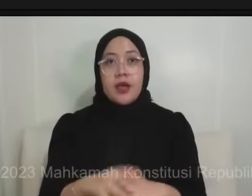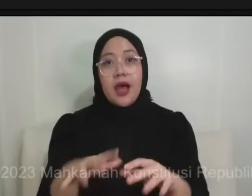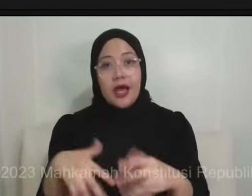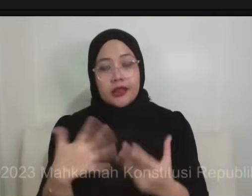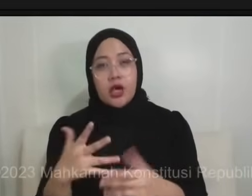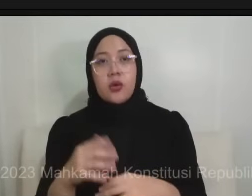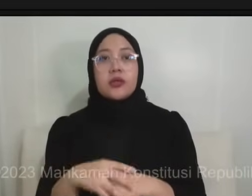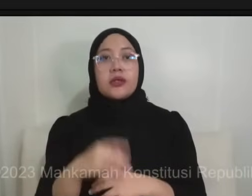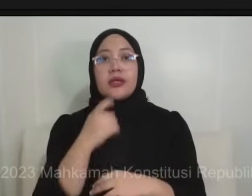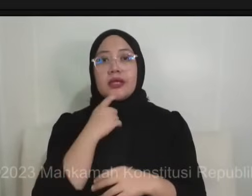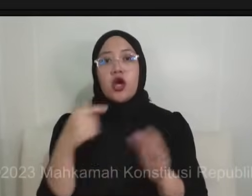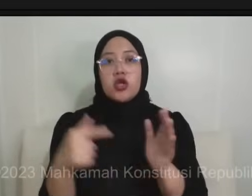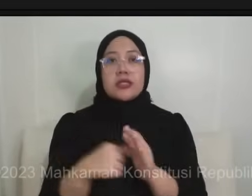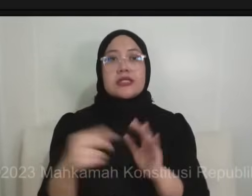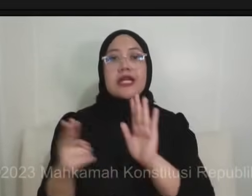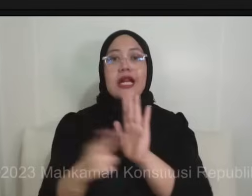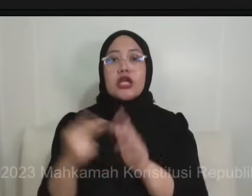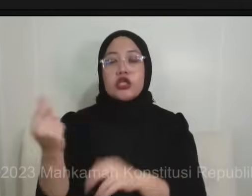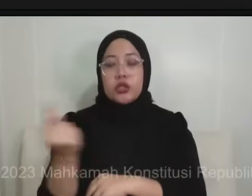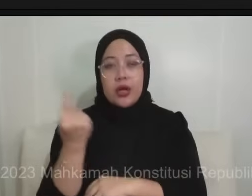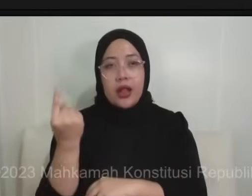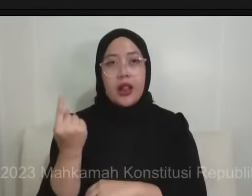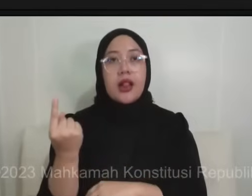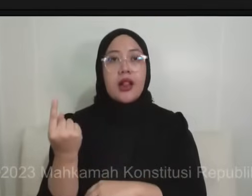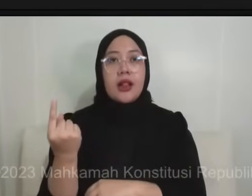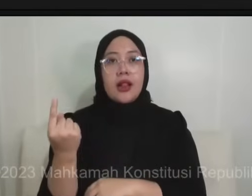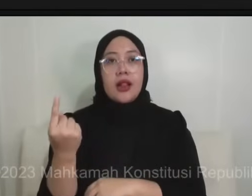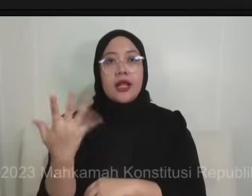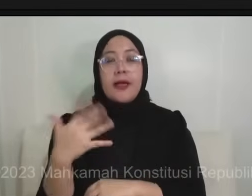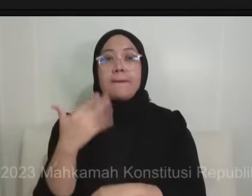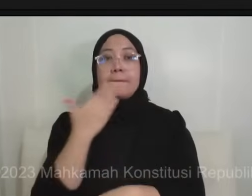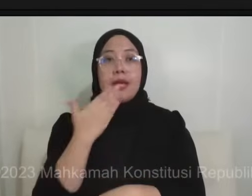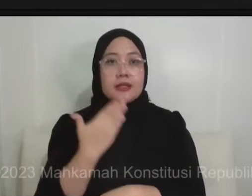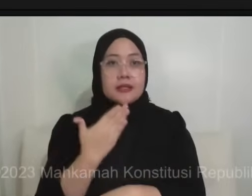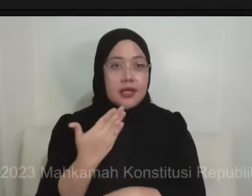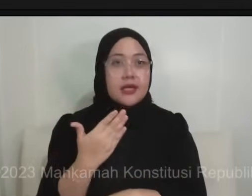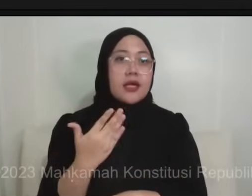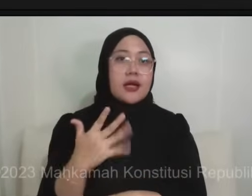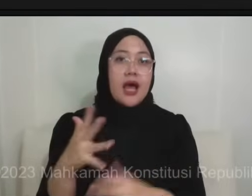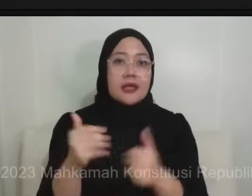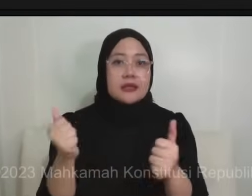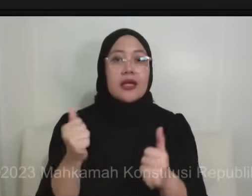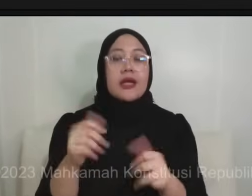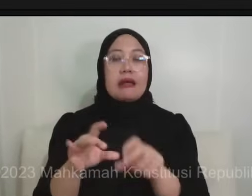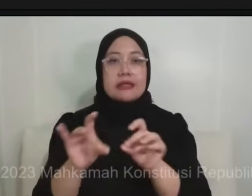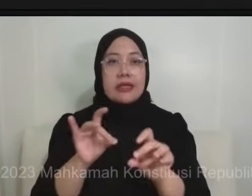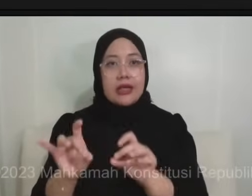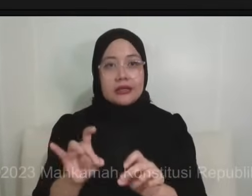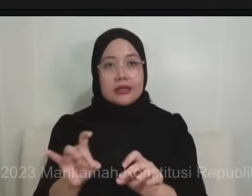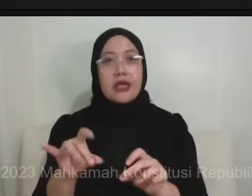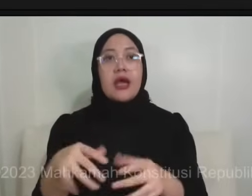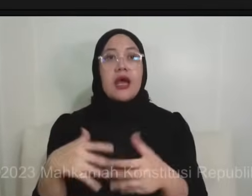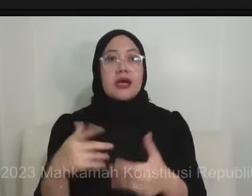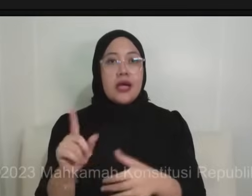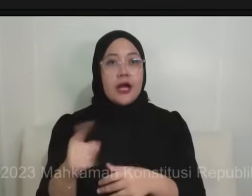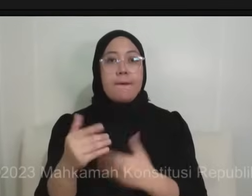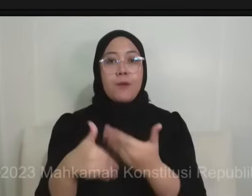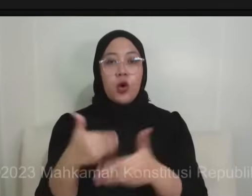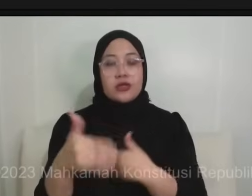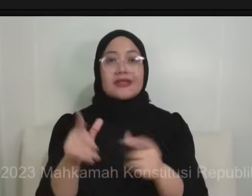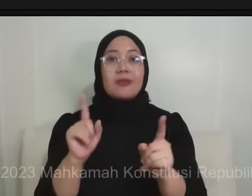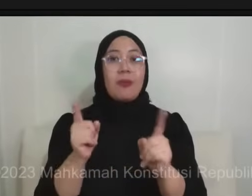nasional nasional konsensus yang umumnya diperoleh sebagai hasil seleksi dan eleksi dari proses politik yang